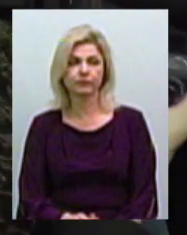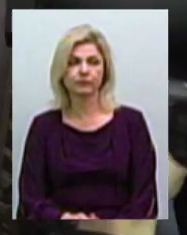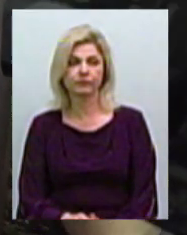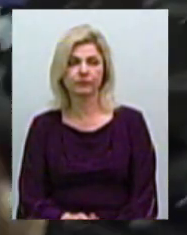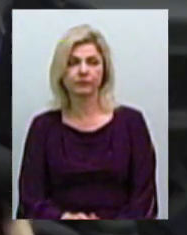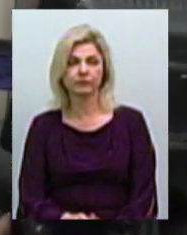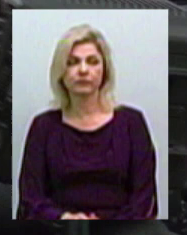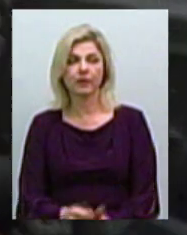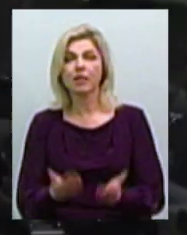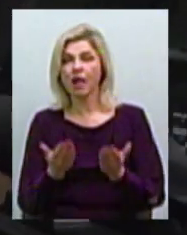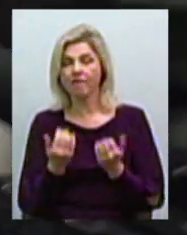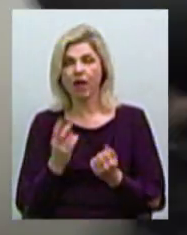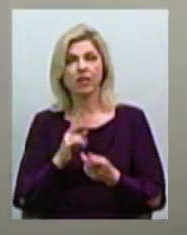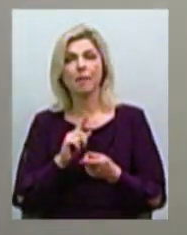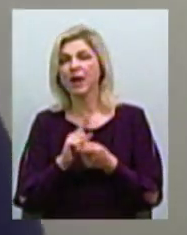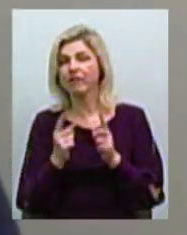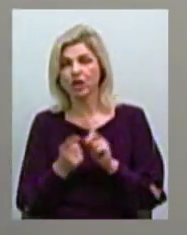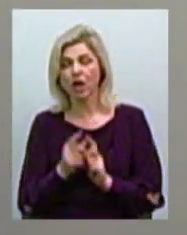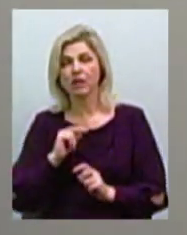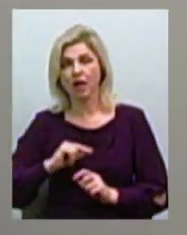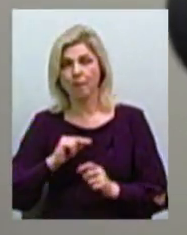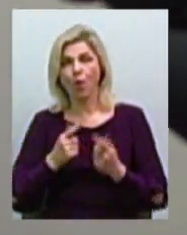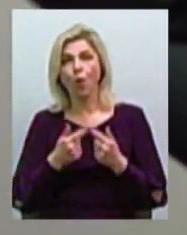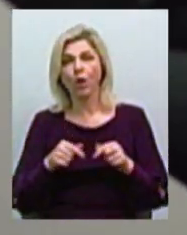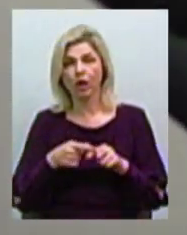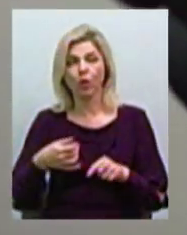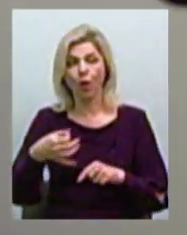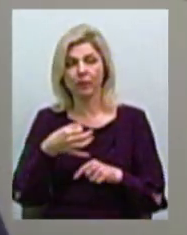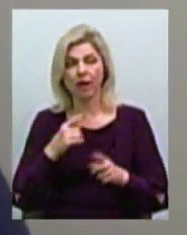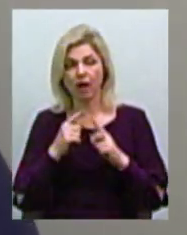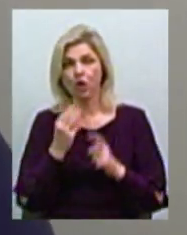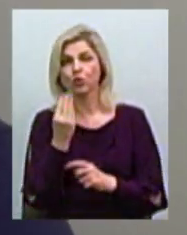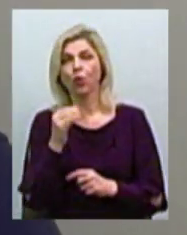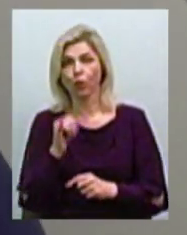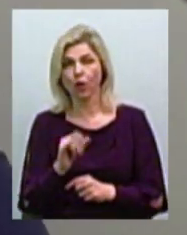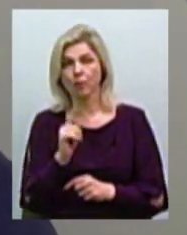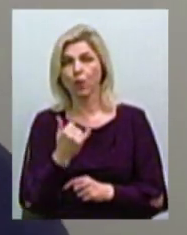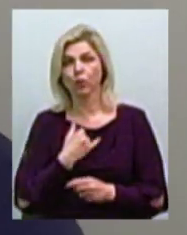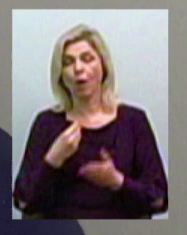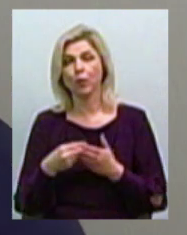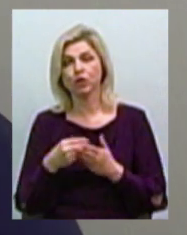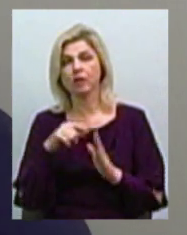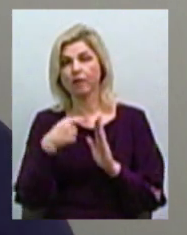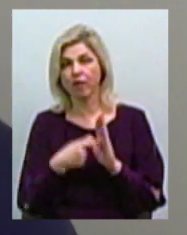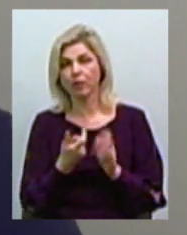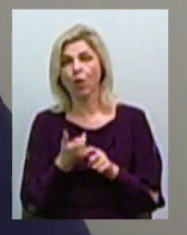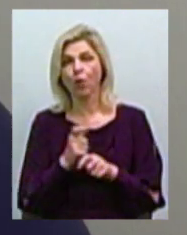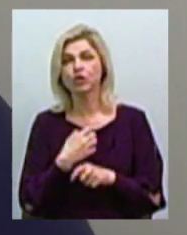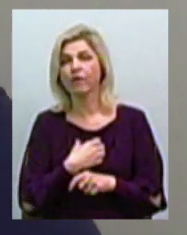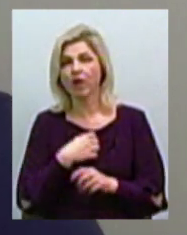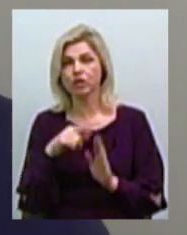Давай не превращать роботу органа, да, представителя органа обласної ради, в шоу, тому що у нас сьогодні бюджетні питання, дуже важливі питання, ми сьогодні